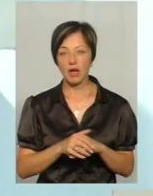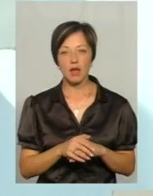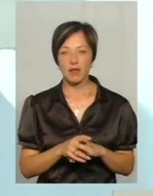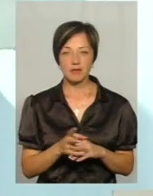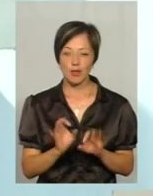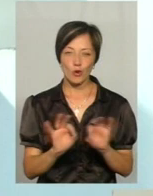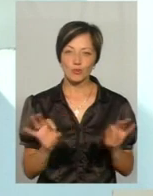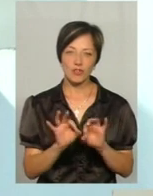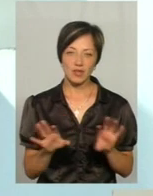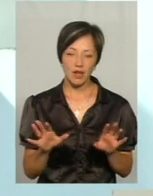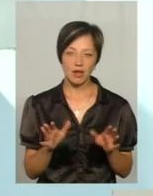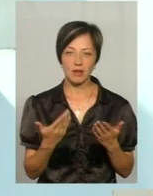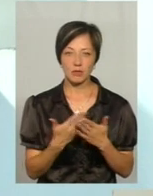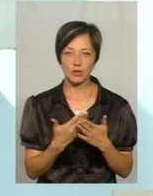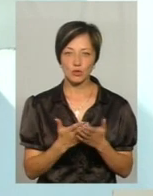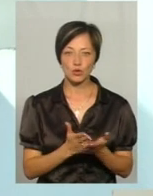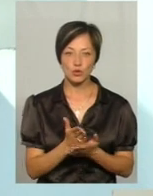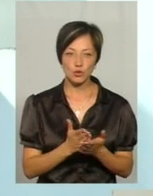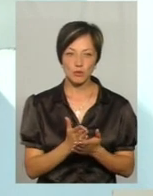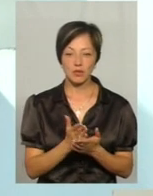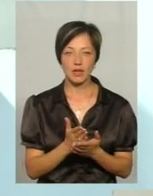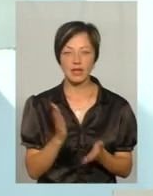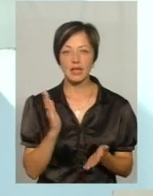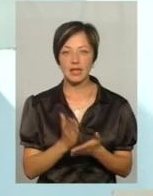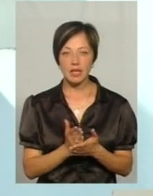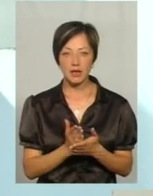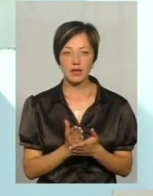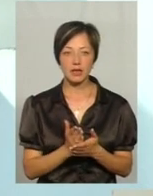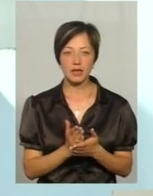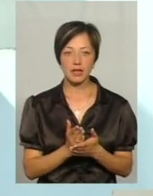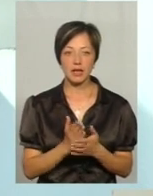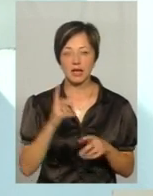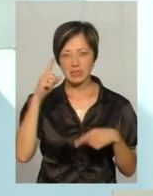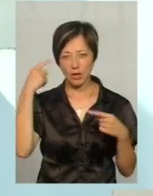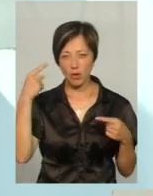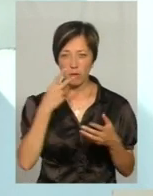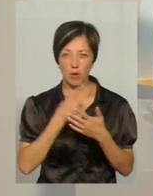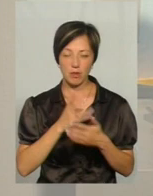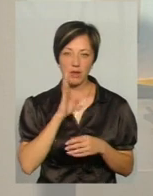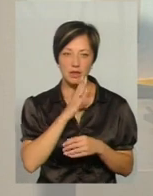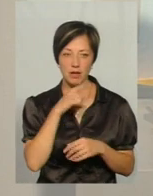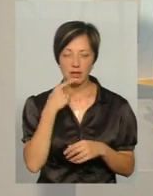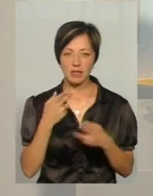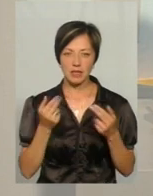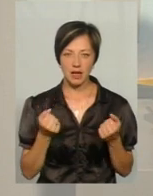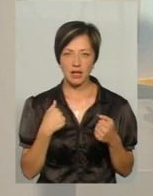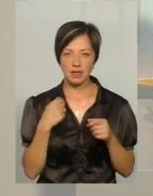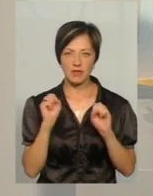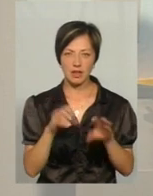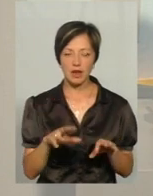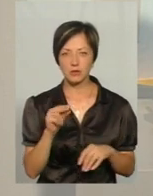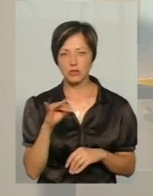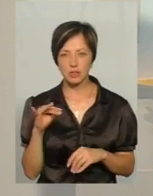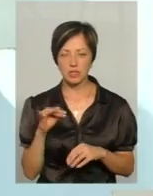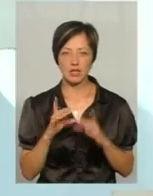чи вона розповідає її там десь у службах. Тобто є і стероїдні прояви там матерів, да, які кажуть, да, там я там віддам чи